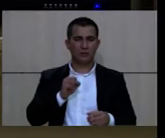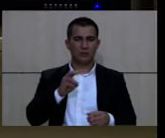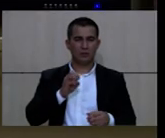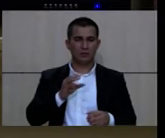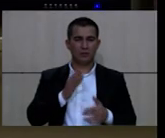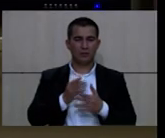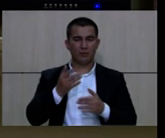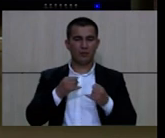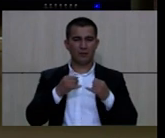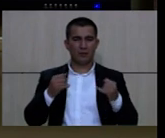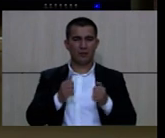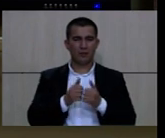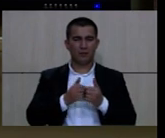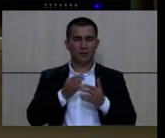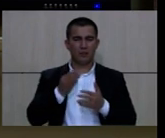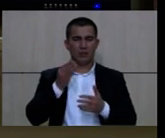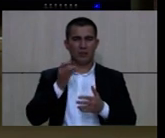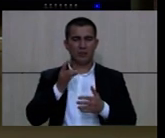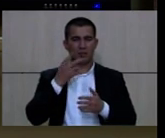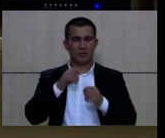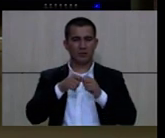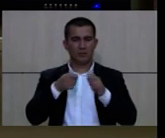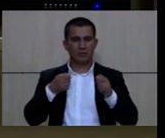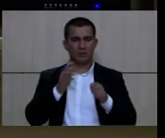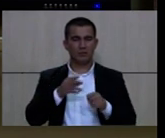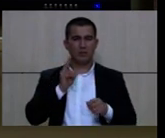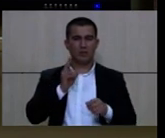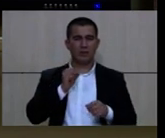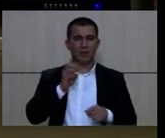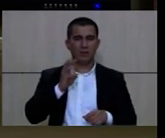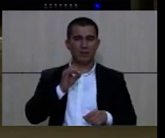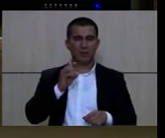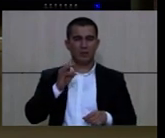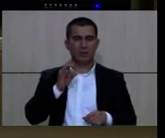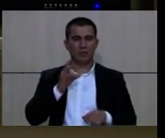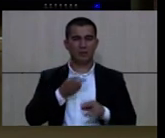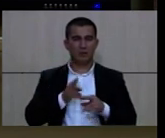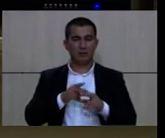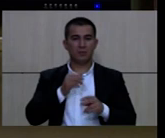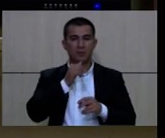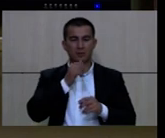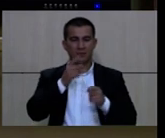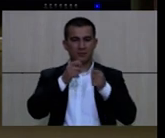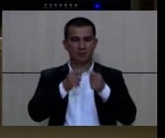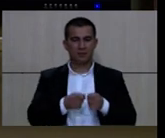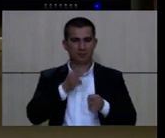ip yordamida sharchani osib qo'yamiz va Kamertonning bir shoxchasiga tekkizib qo'yamiz. Kamertonning